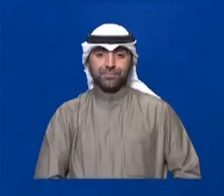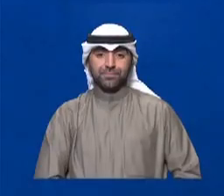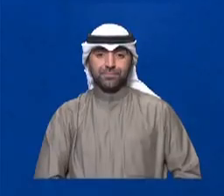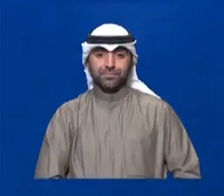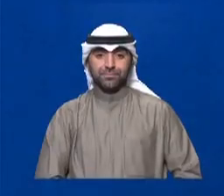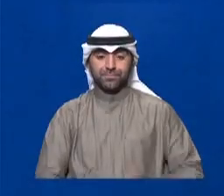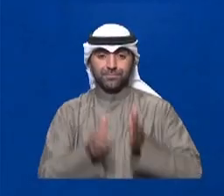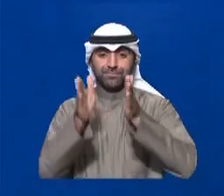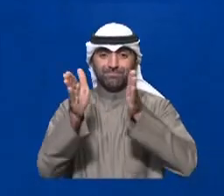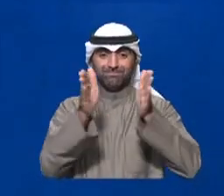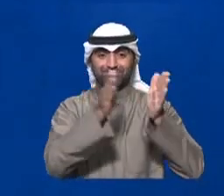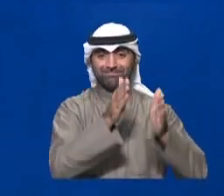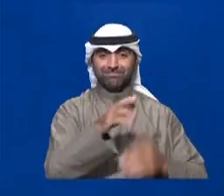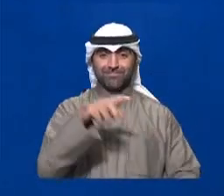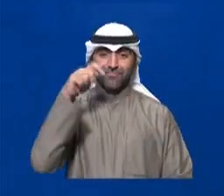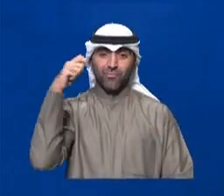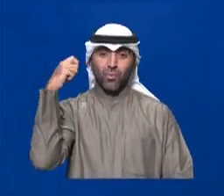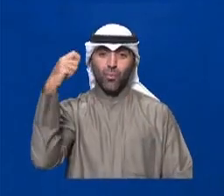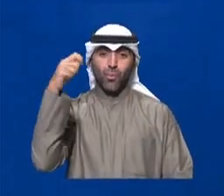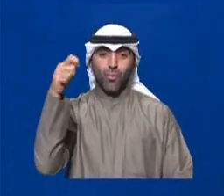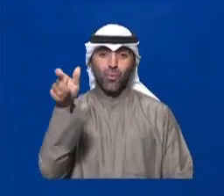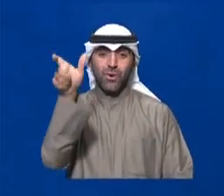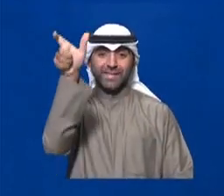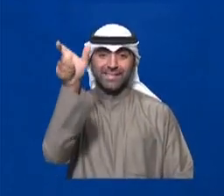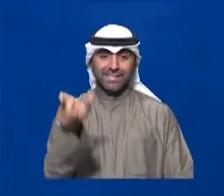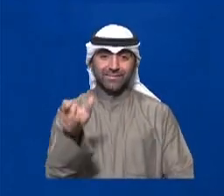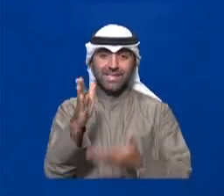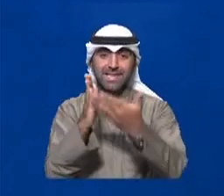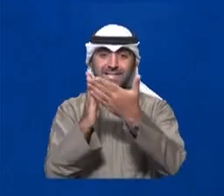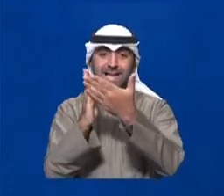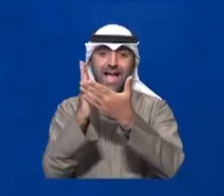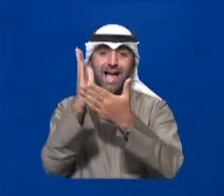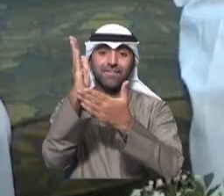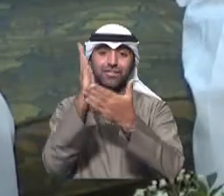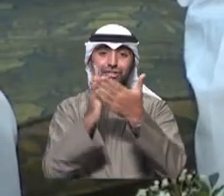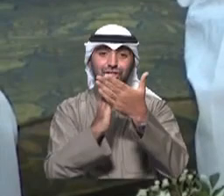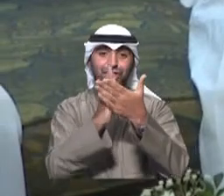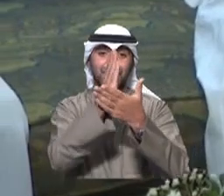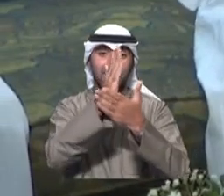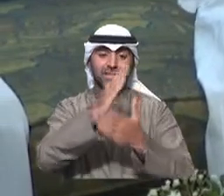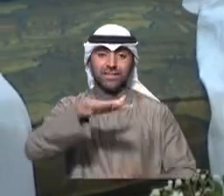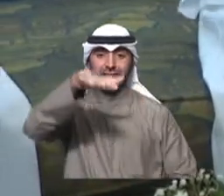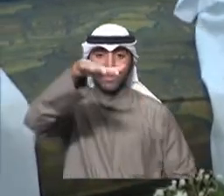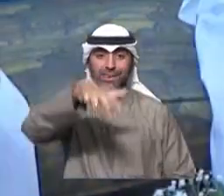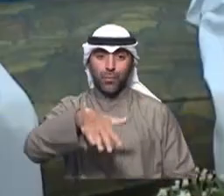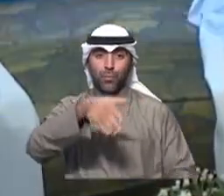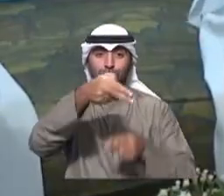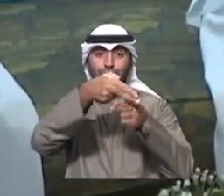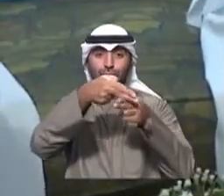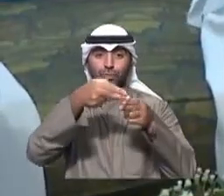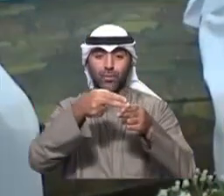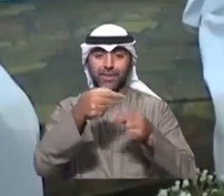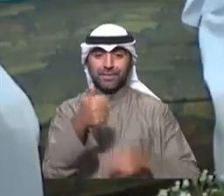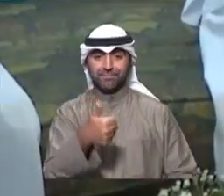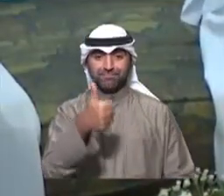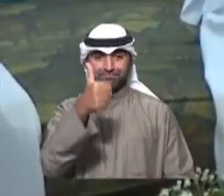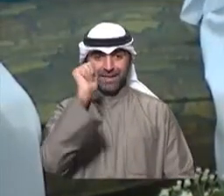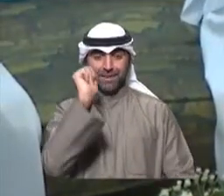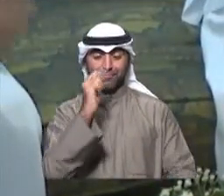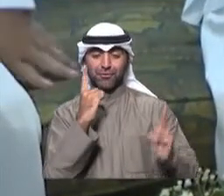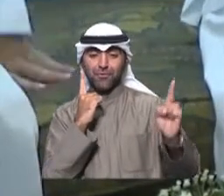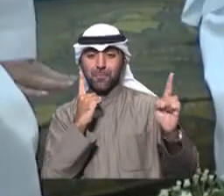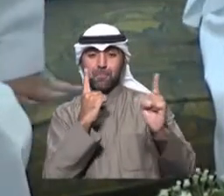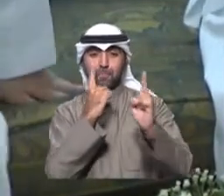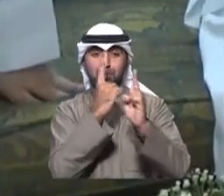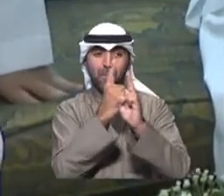التقى وزير الخارجية وزير الدولة لشؤون مجلس الوزراء الشيخ الدكتور أحمد ناصر لمحمد الصباح، التقى